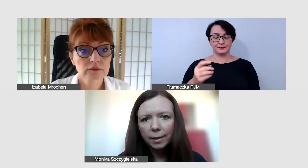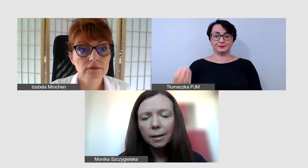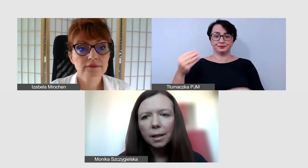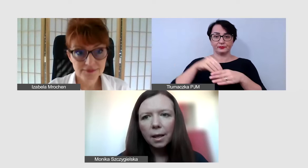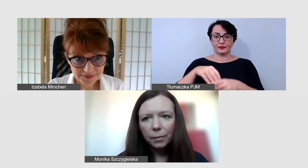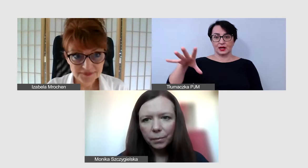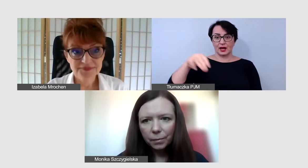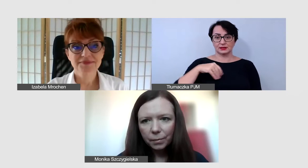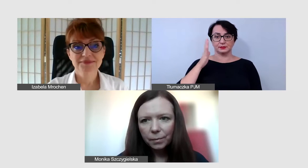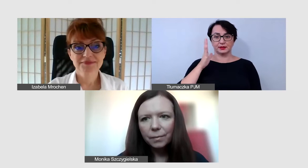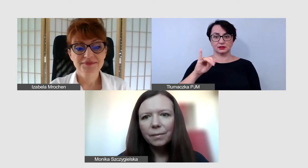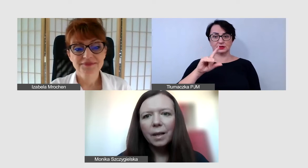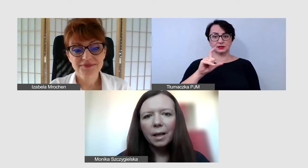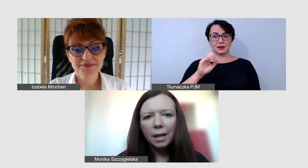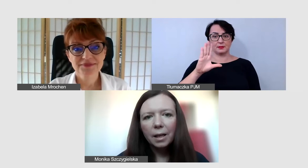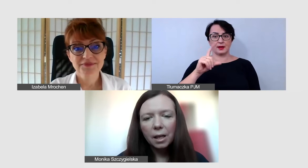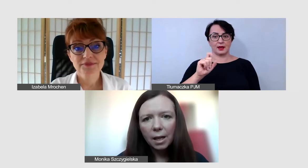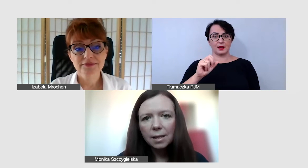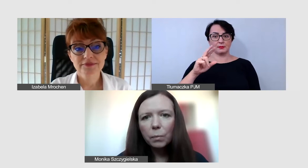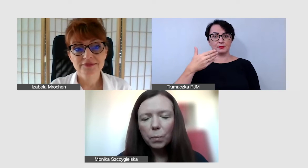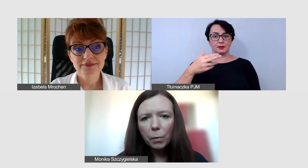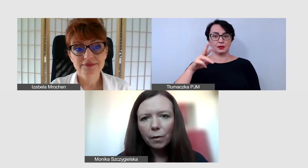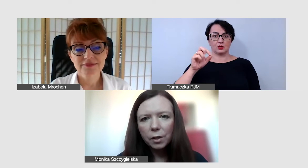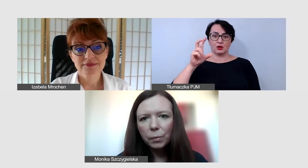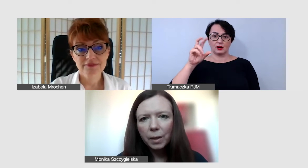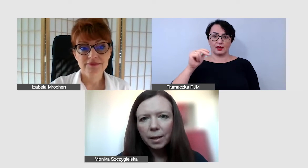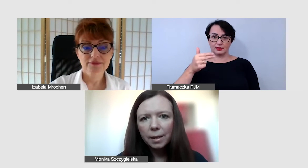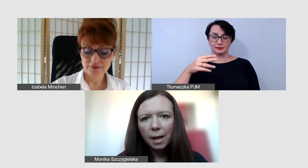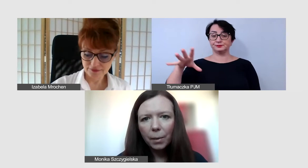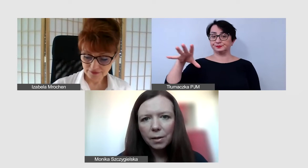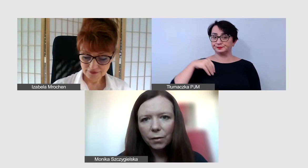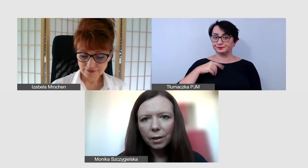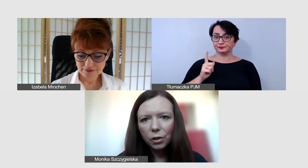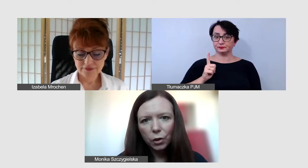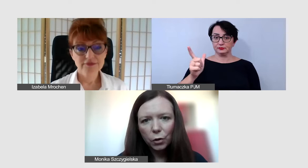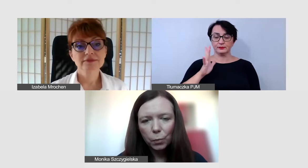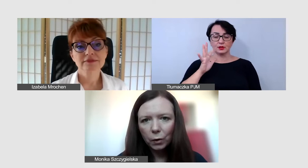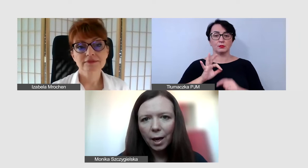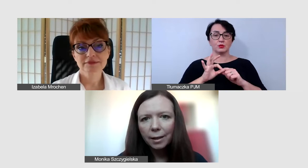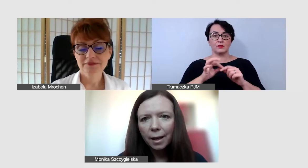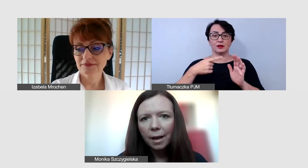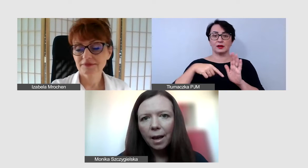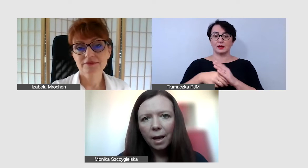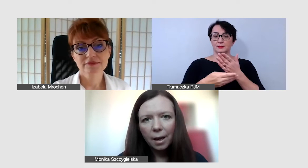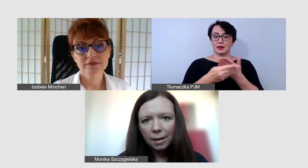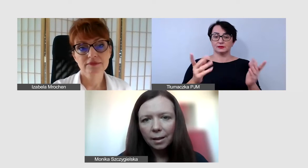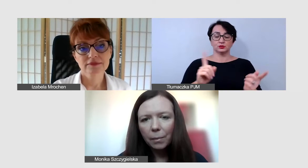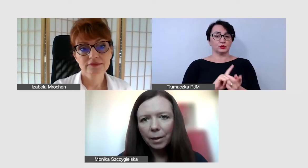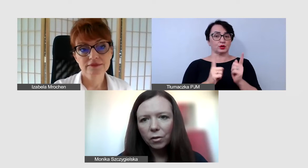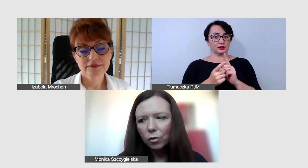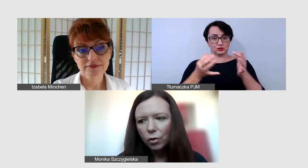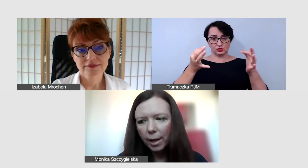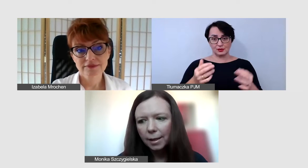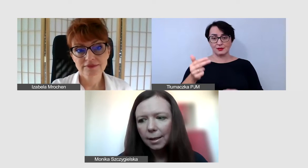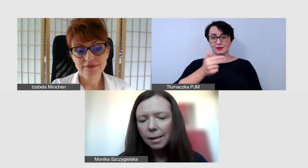również Izabela Mrochen. Razem poprowadzimy dla Państwa dzisiejsze spotkanie na